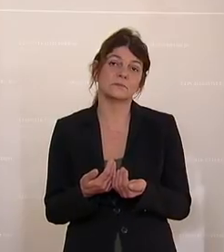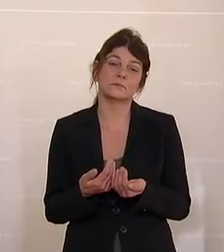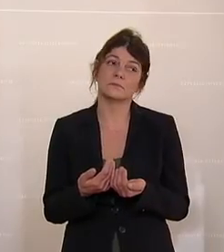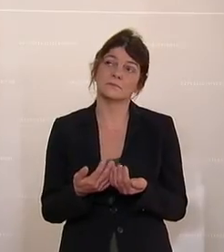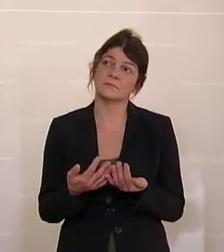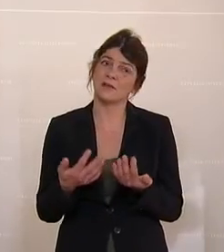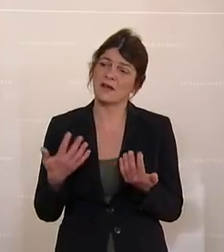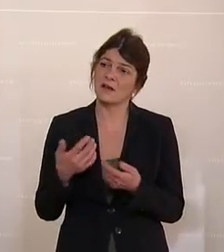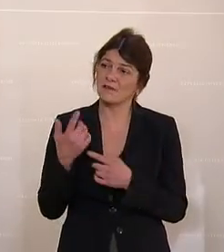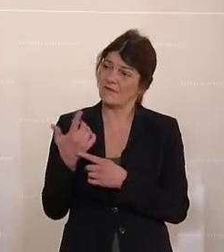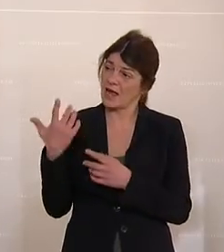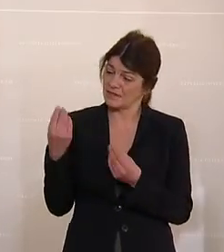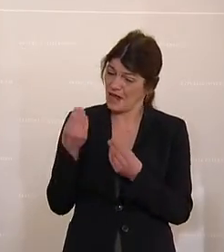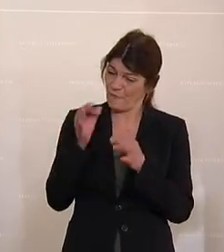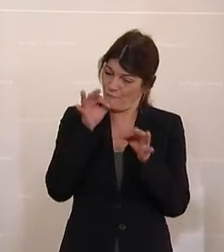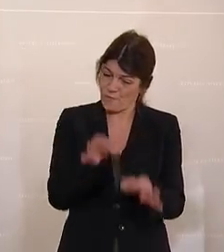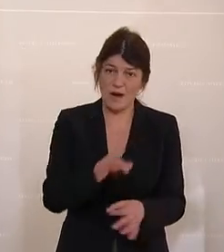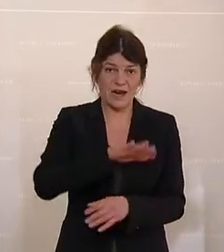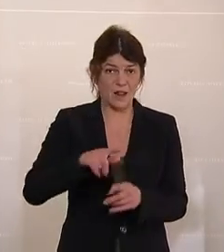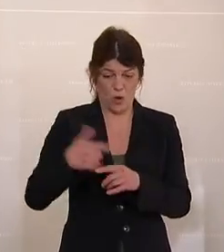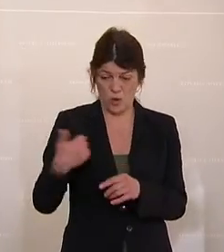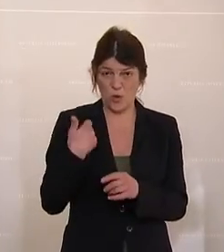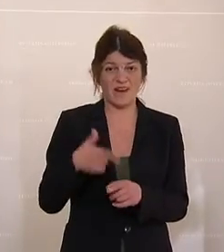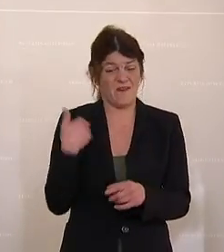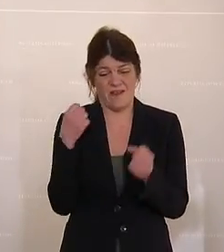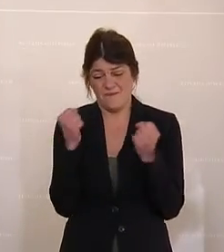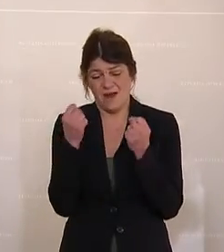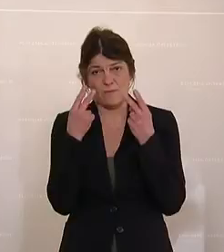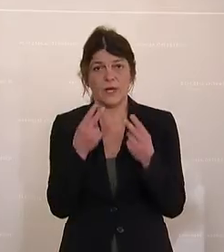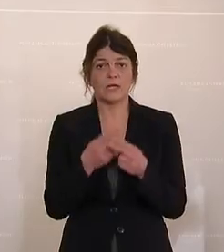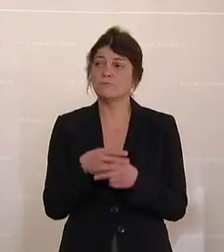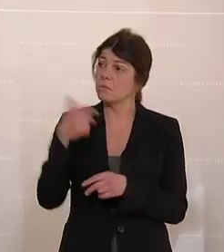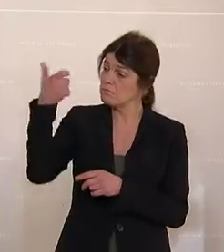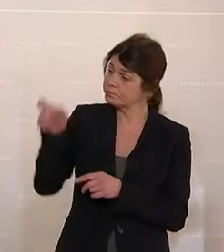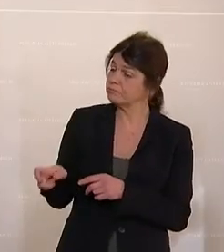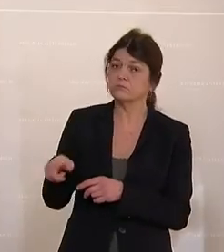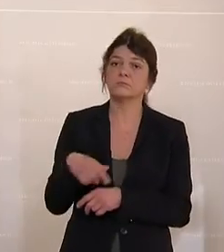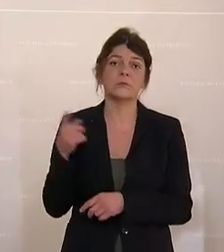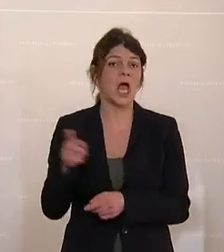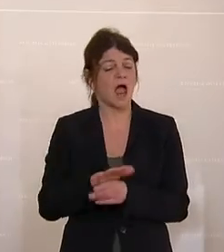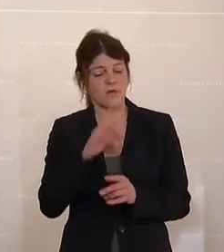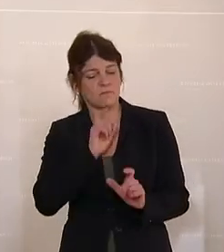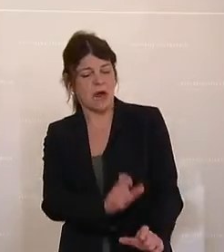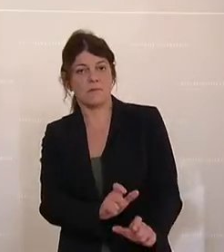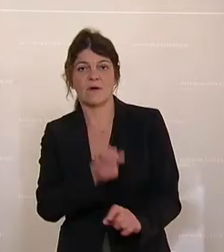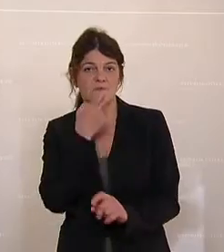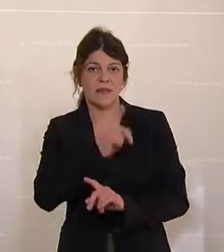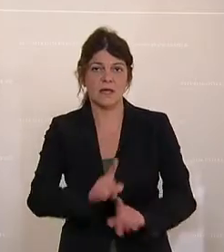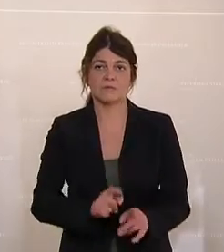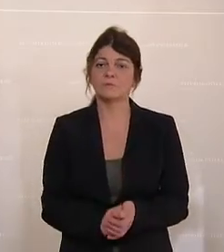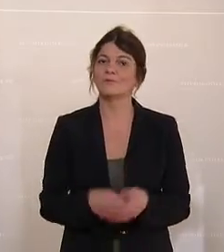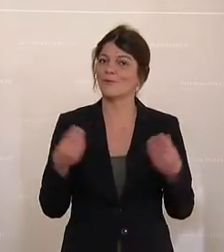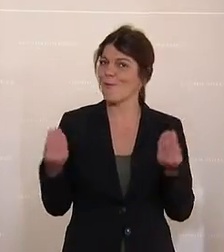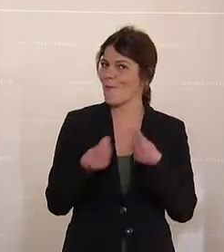etwas, was für Kinder und Jugendliche in dem Land so extrem wichtig ist, einfach verhindert, weil er